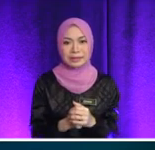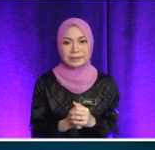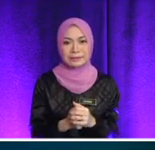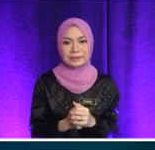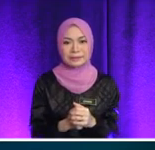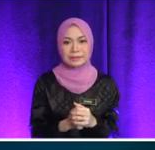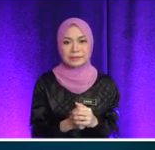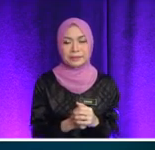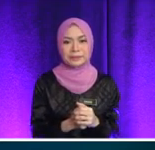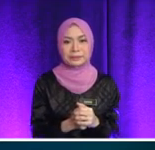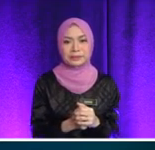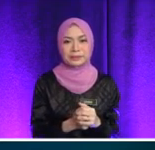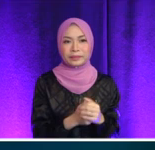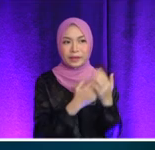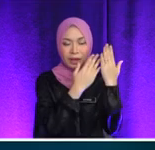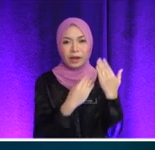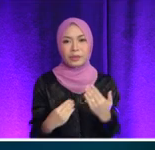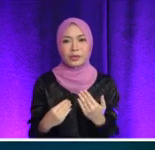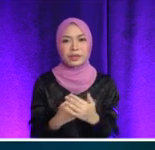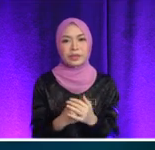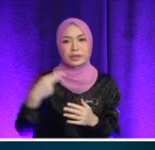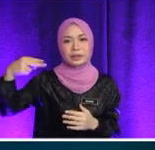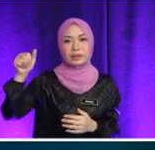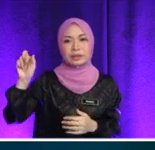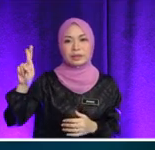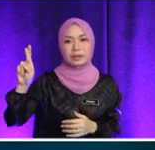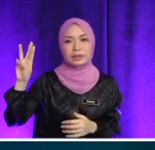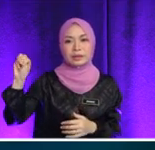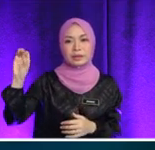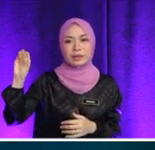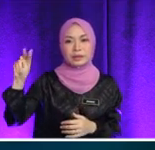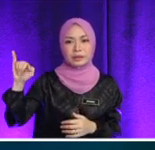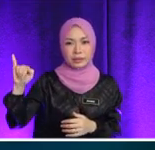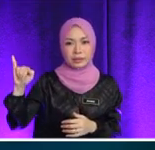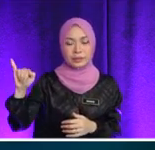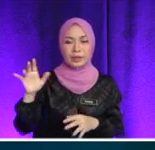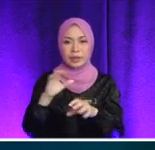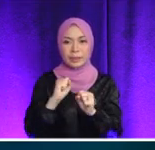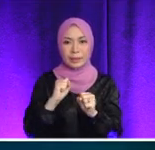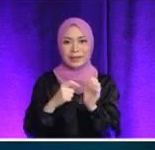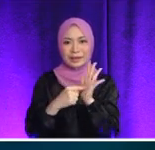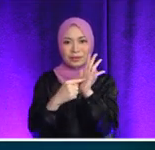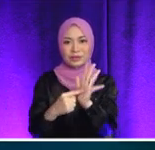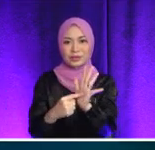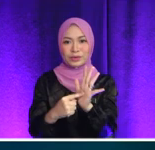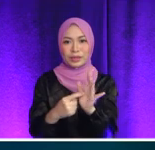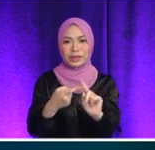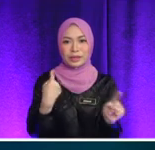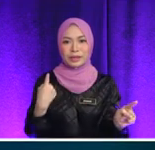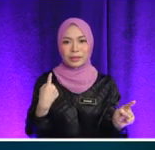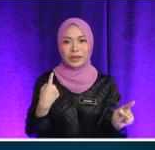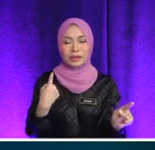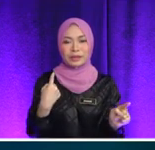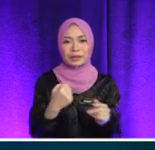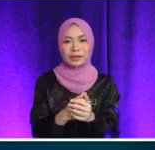terpaut dengan kenyataan di alam akan lebih memperlihatkan hubungan pribadi seniman dengan alam tersebut